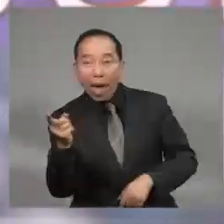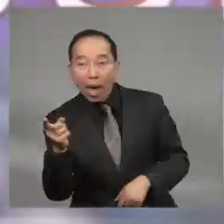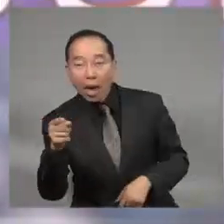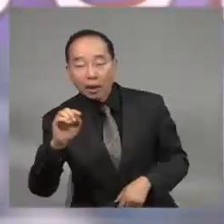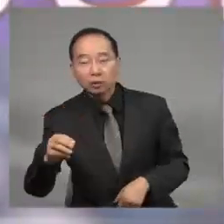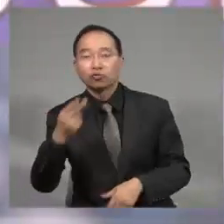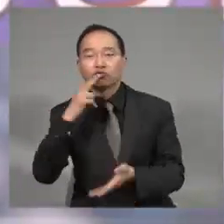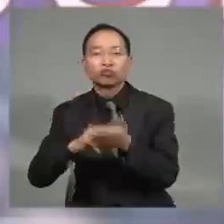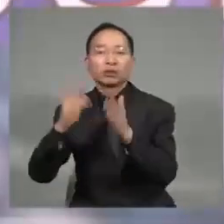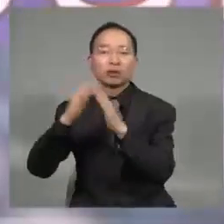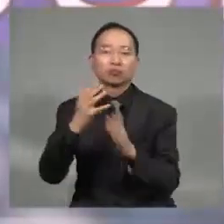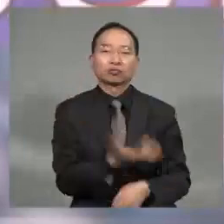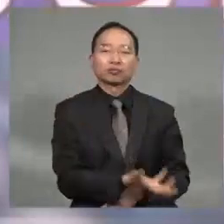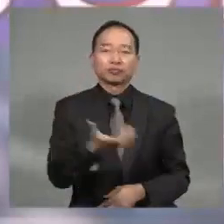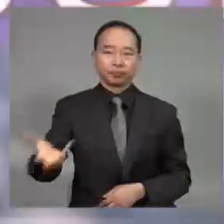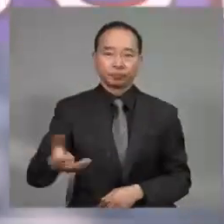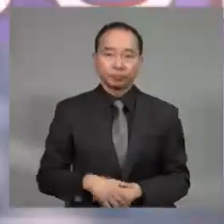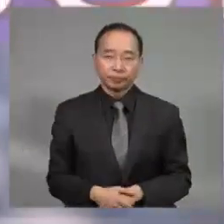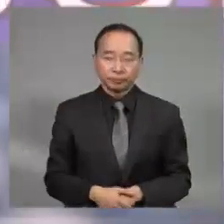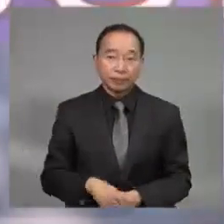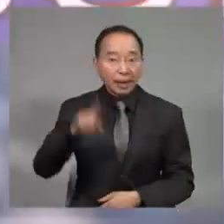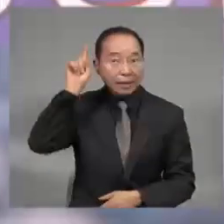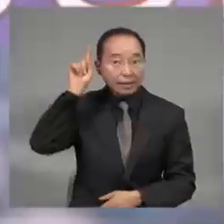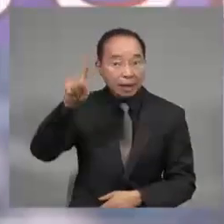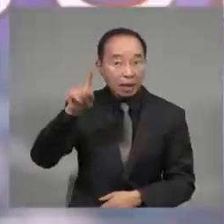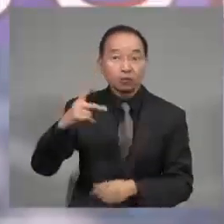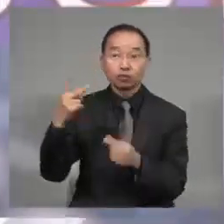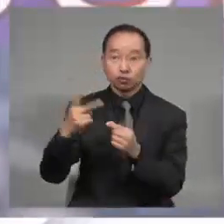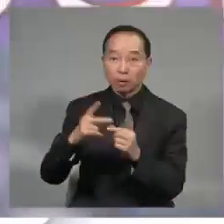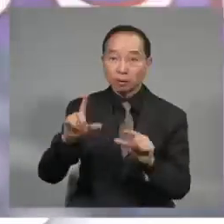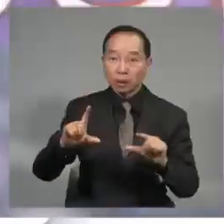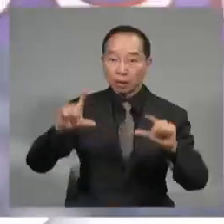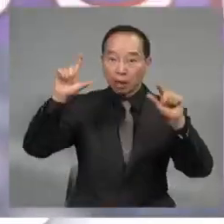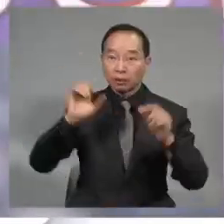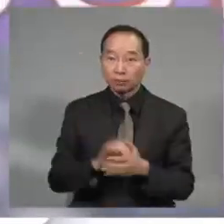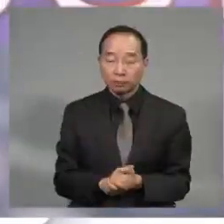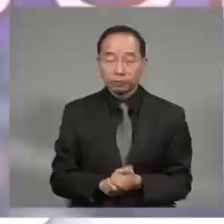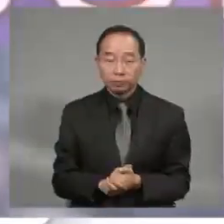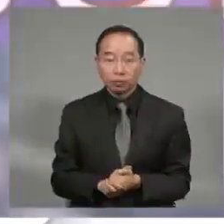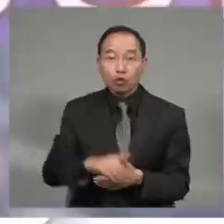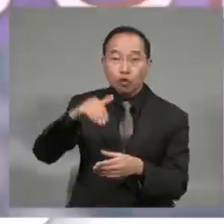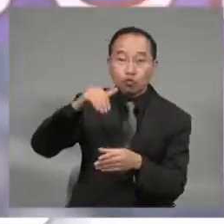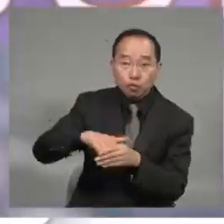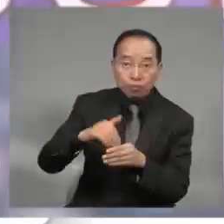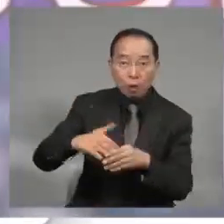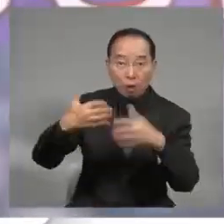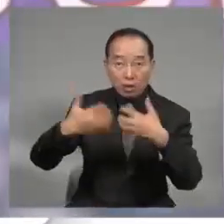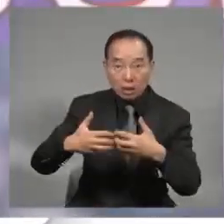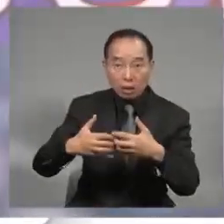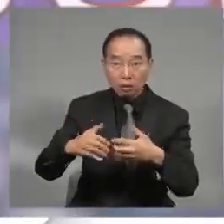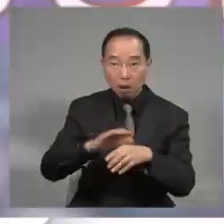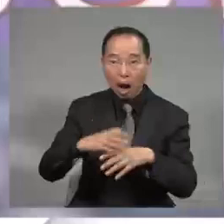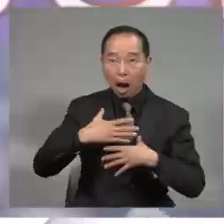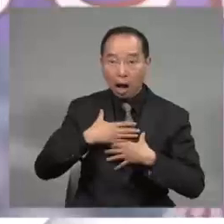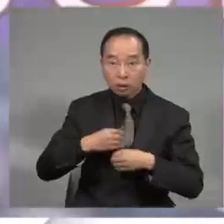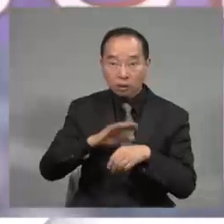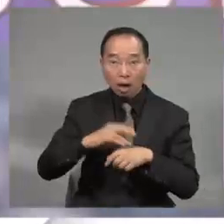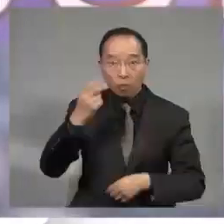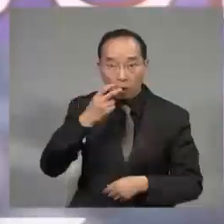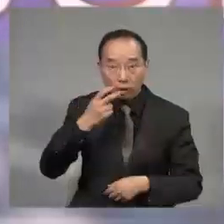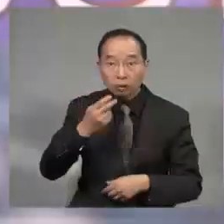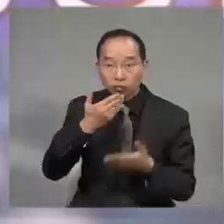또 진행이 되기 때문에 투표와 관련된 뭐 서류라든지 장비들 이거 안전하게 또 잘 관리를 하는 것도 문제겠네요.